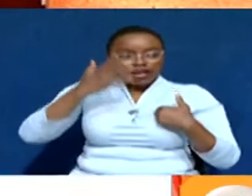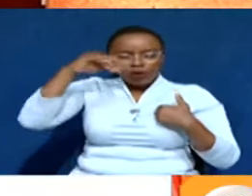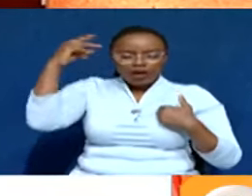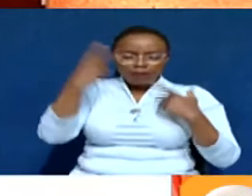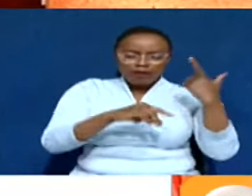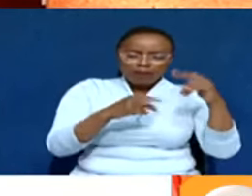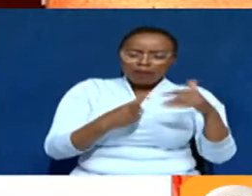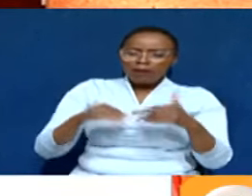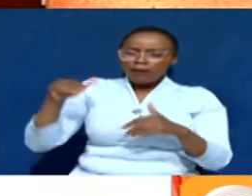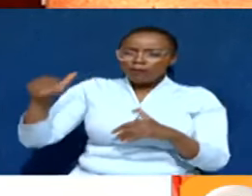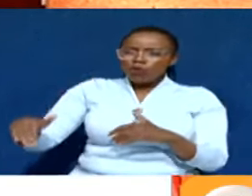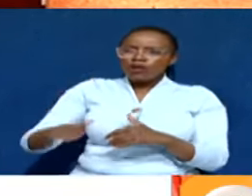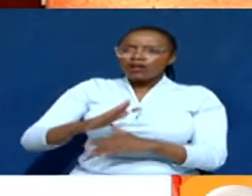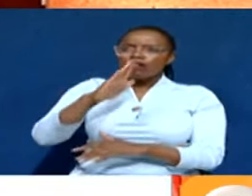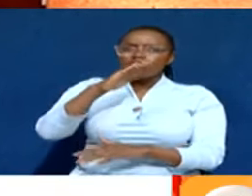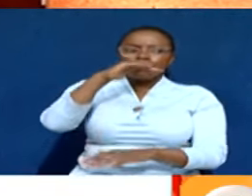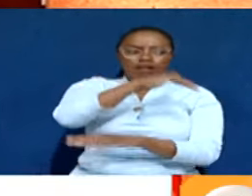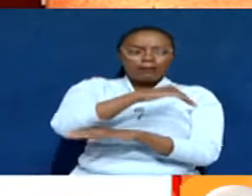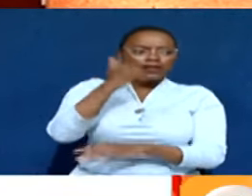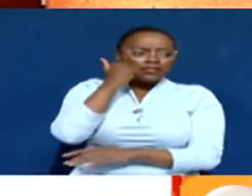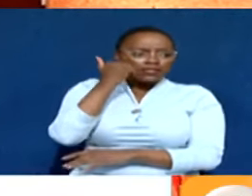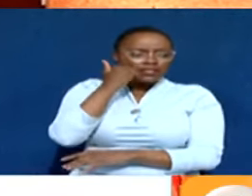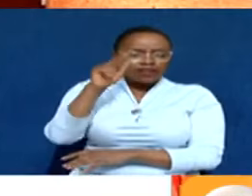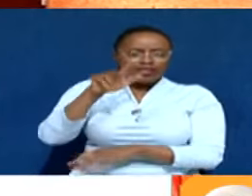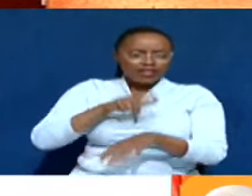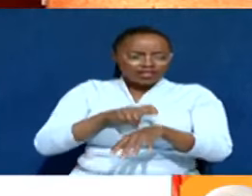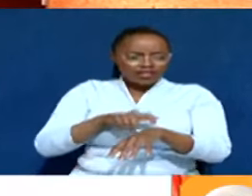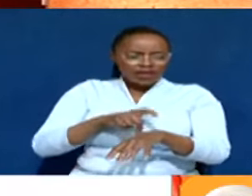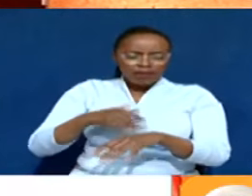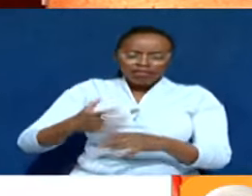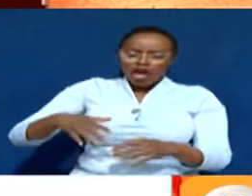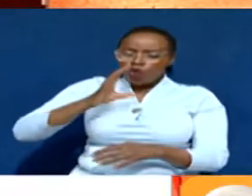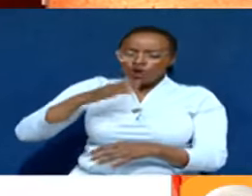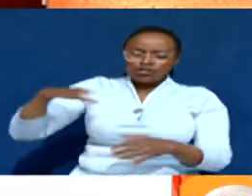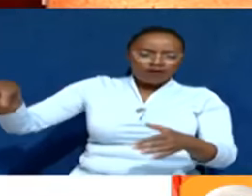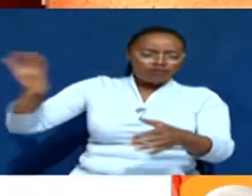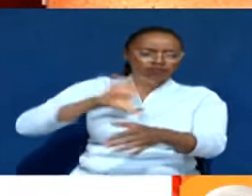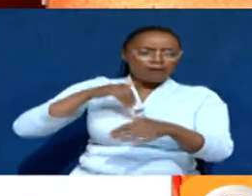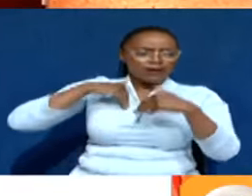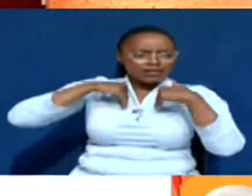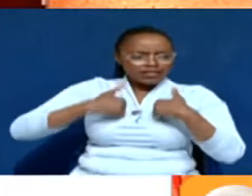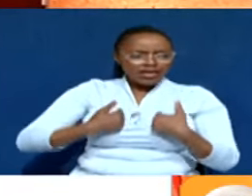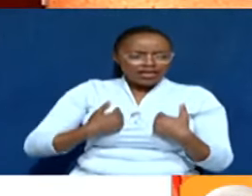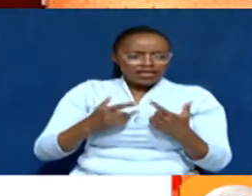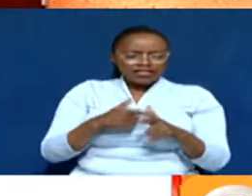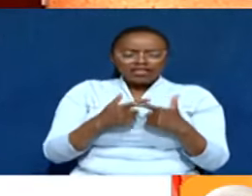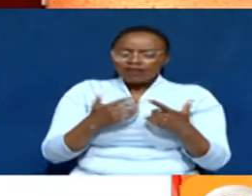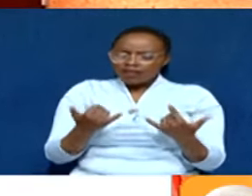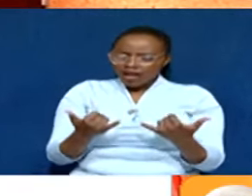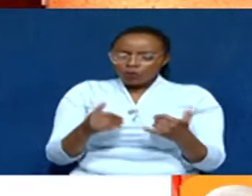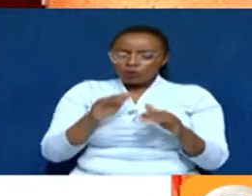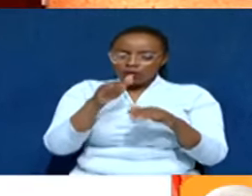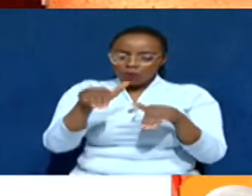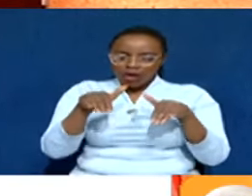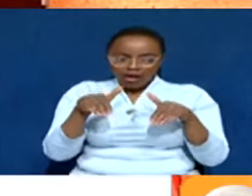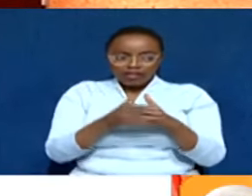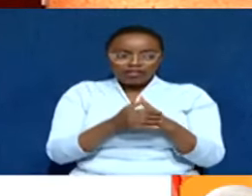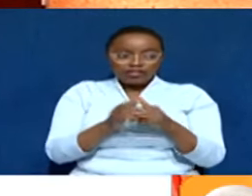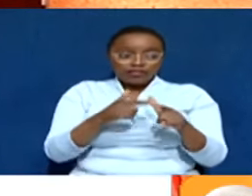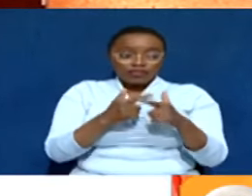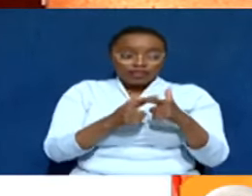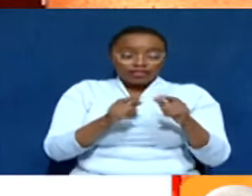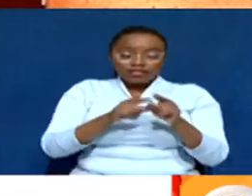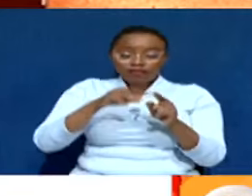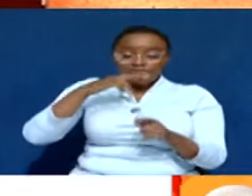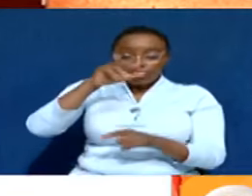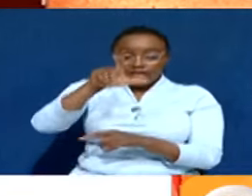asubuhi, nimepigwa mchana, ni mimi mwenyewe ni mgonjwa, nilipigwa mara tatu, nimemwagiwa maji. Now I'm tired. Juu ni kifo mimi ninangoja. Now kwa